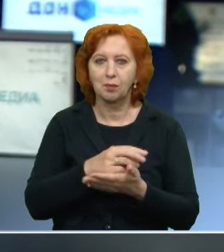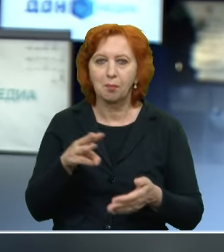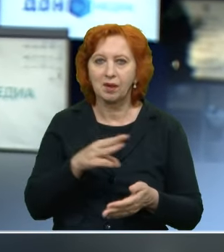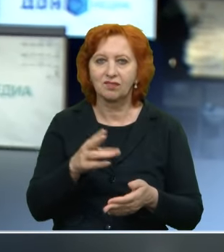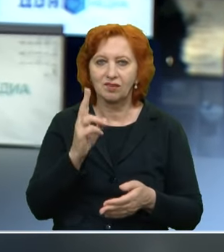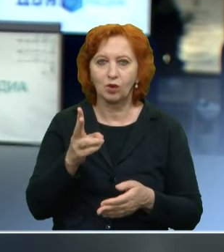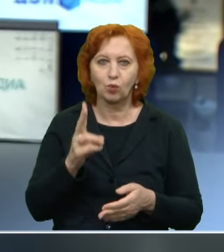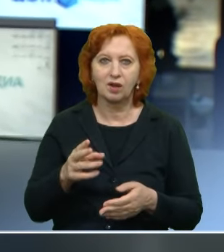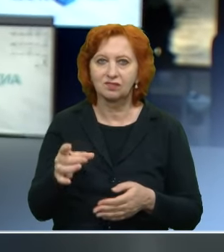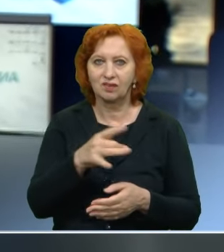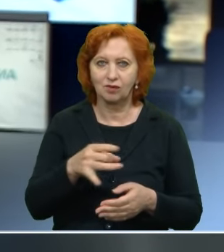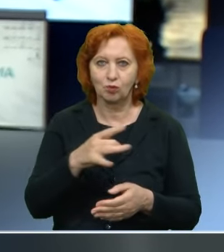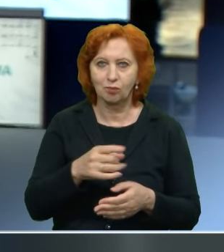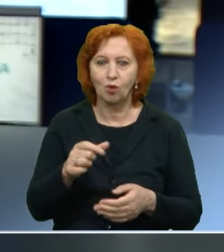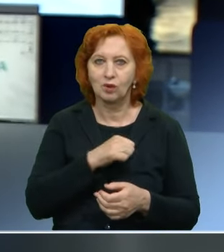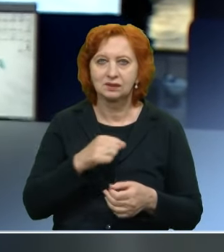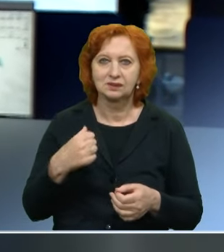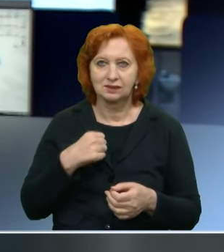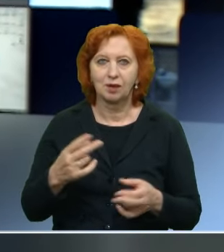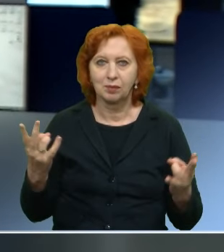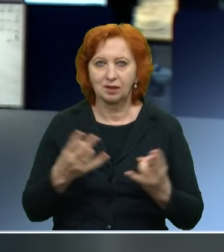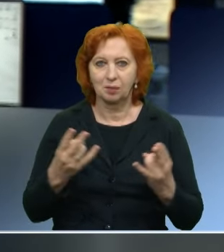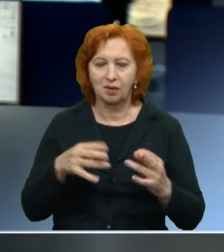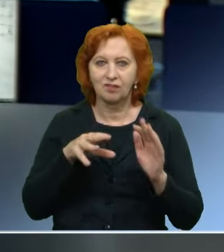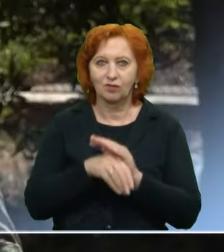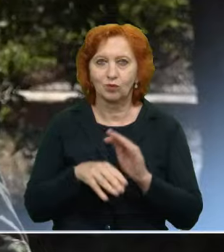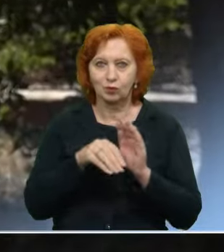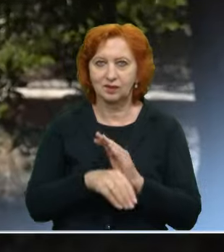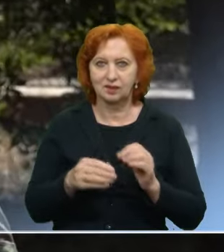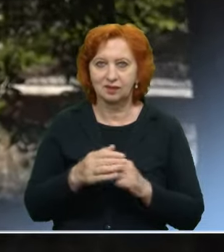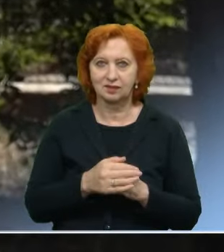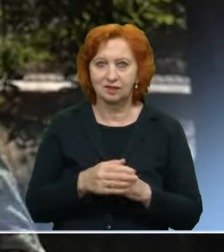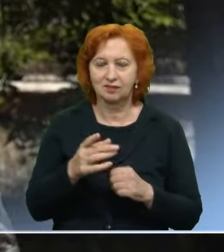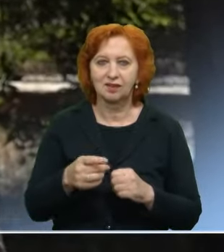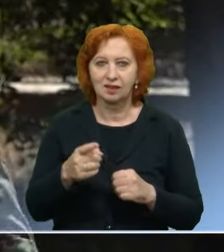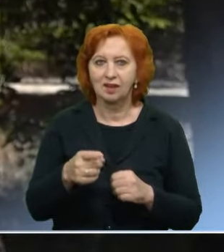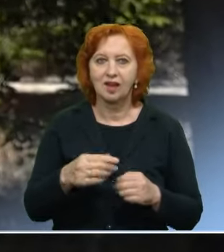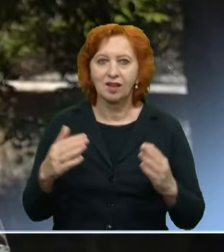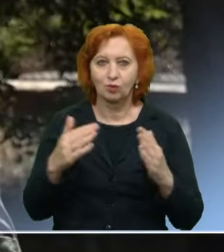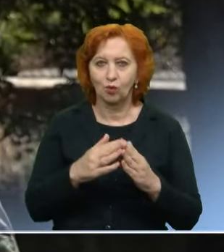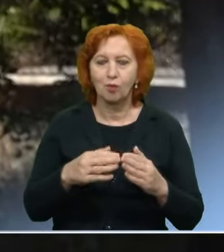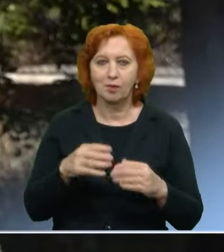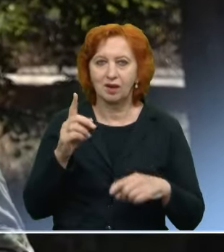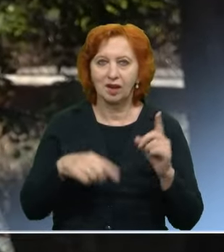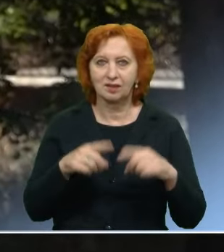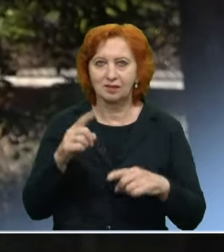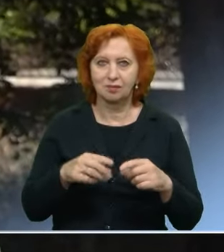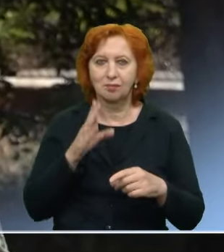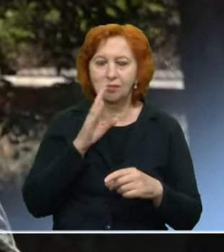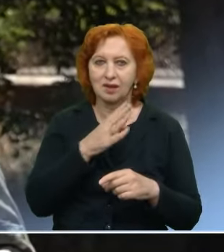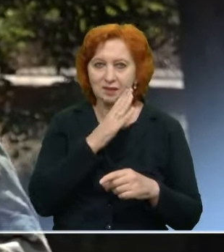районе. Виктор Леонтьев о самом необходимом внутри посылки. Дома ждут родные,